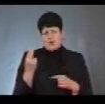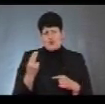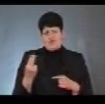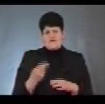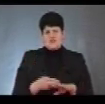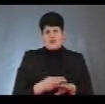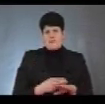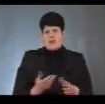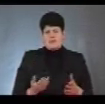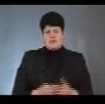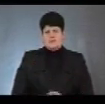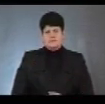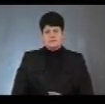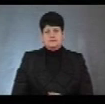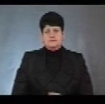шкарпетки.